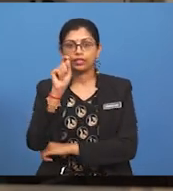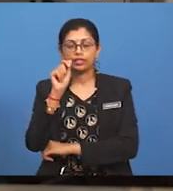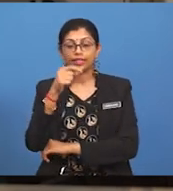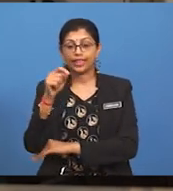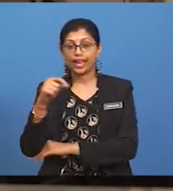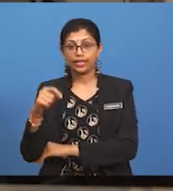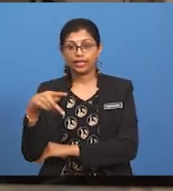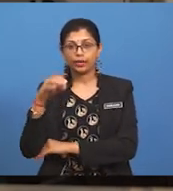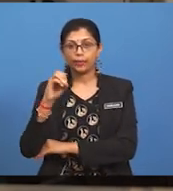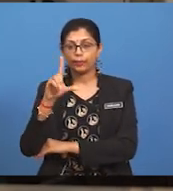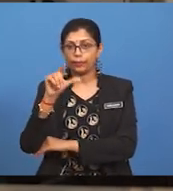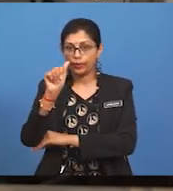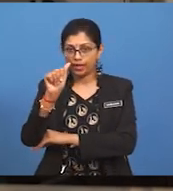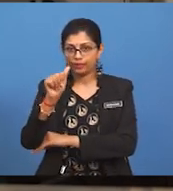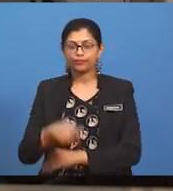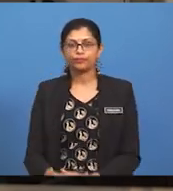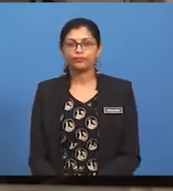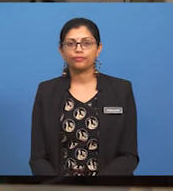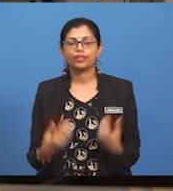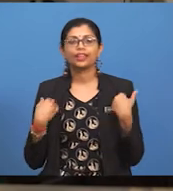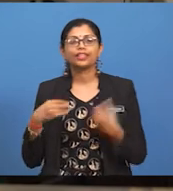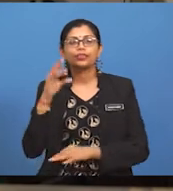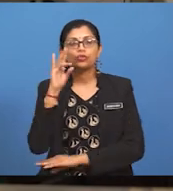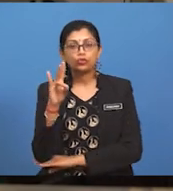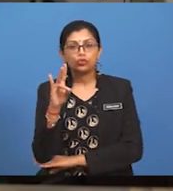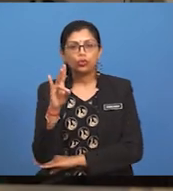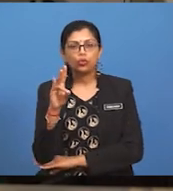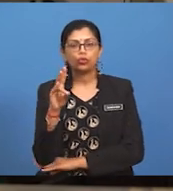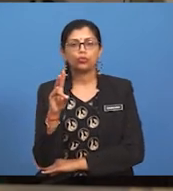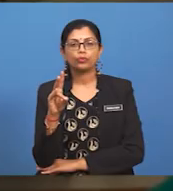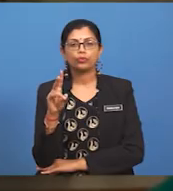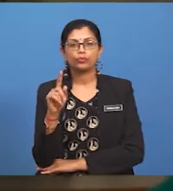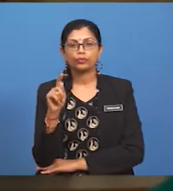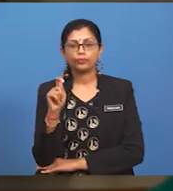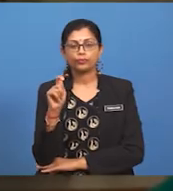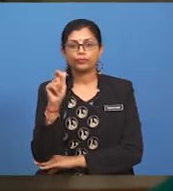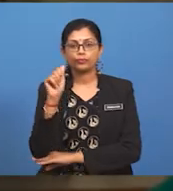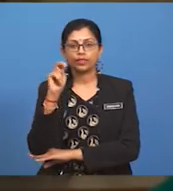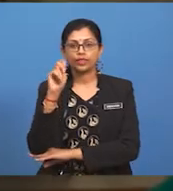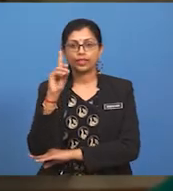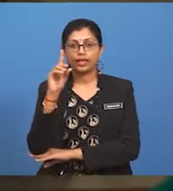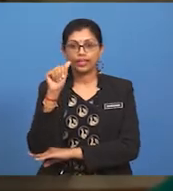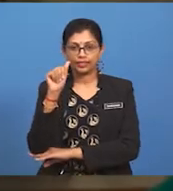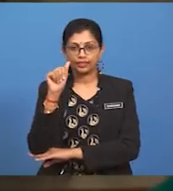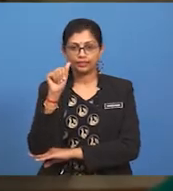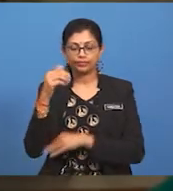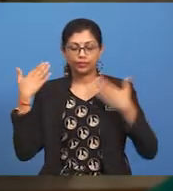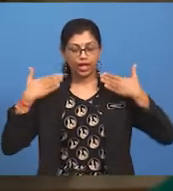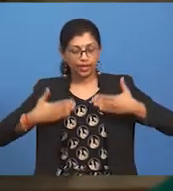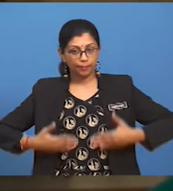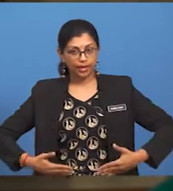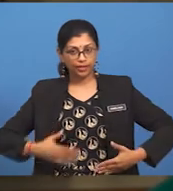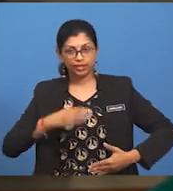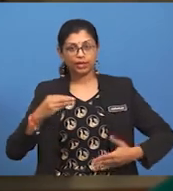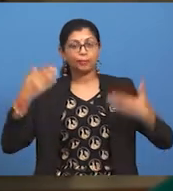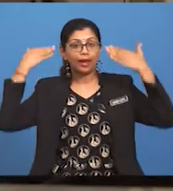lengkap. Terdapat 7 kepingan pola loose maxi dress, iaitu bahagian pola badan hadapan